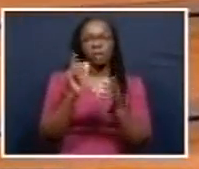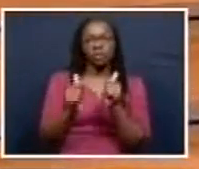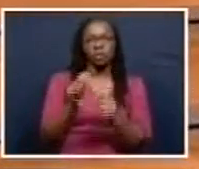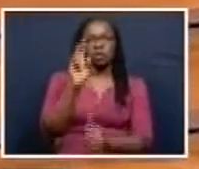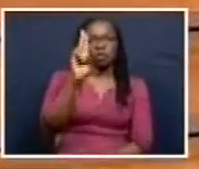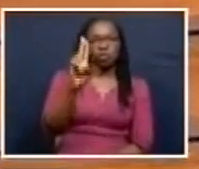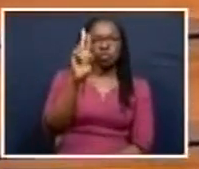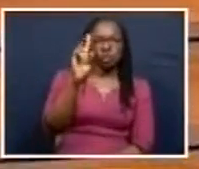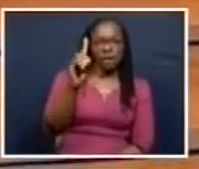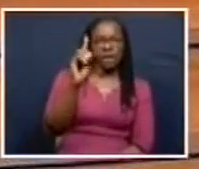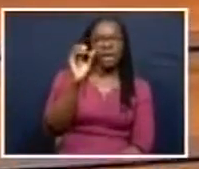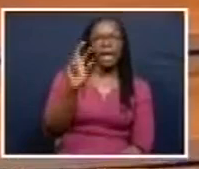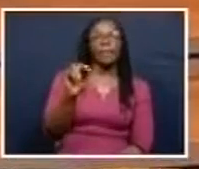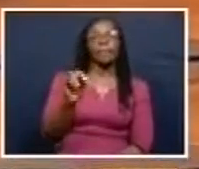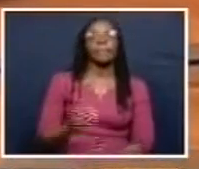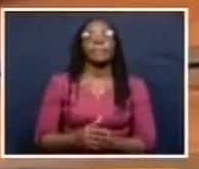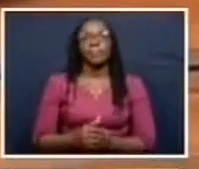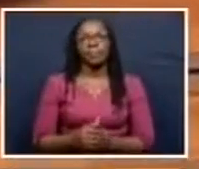kwa kuweza kufika. Asante Salim.